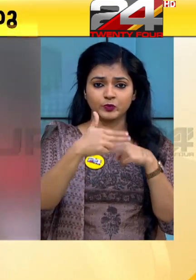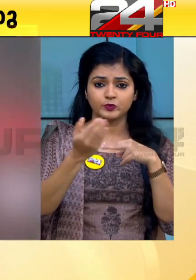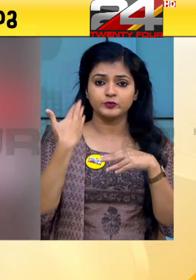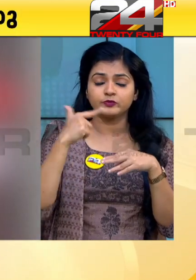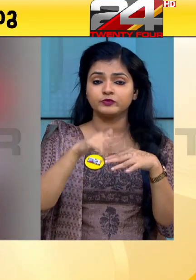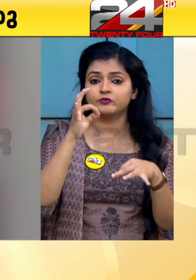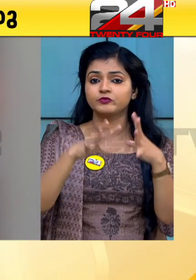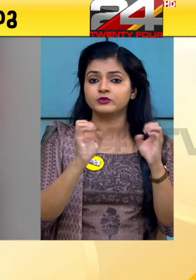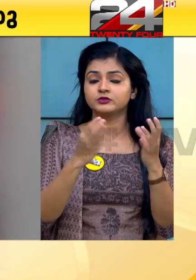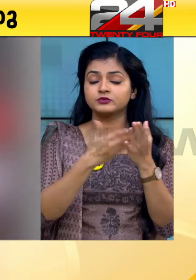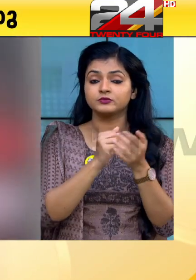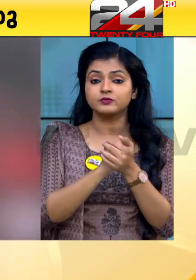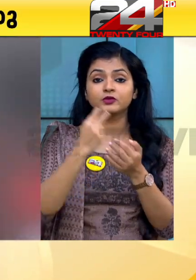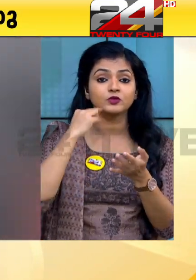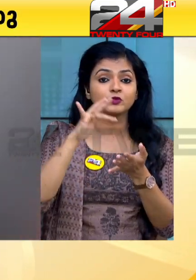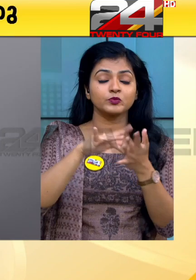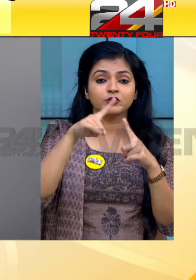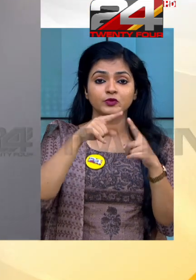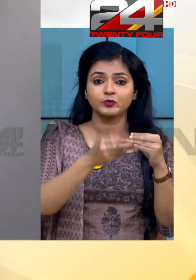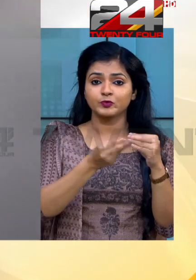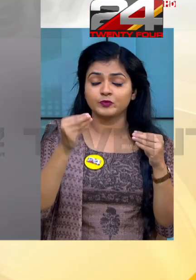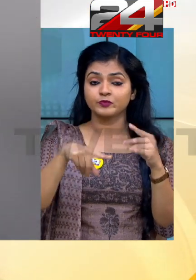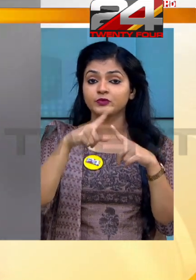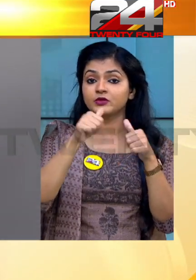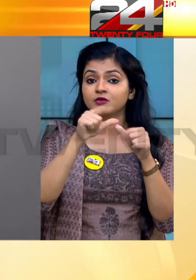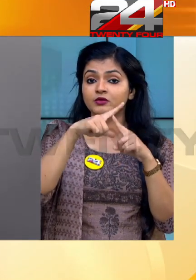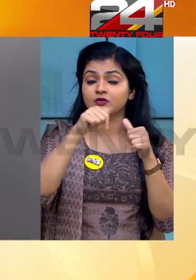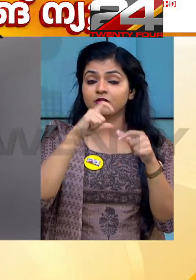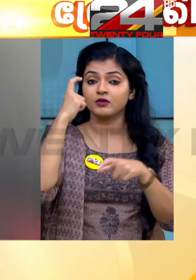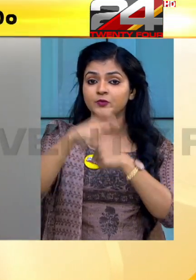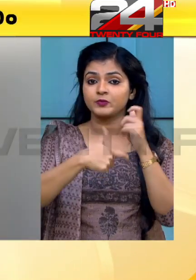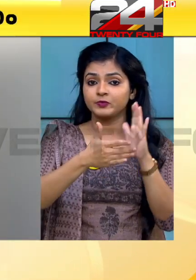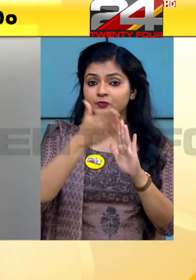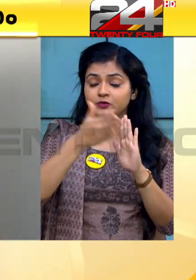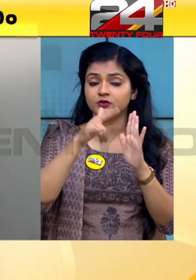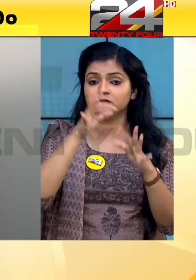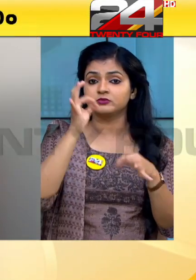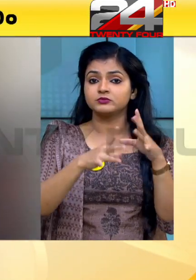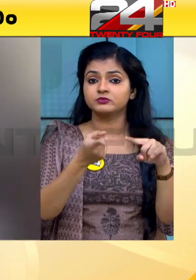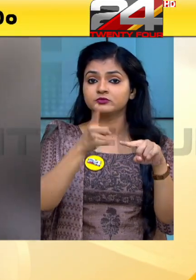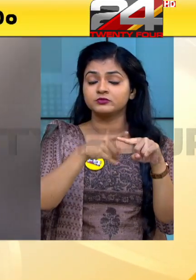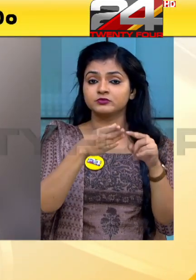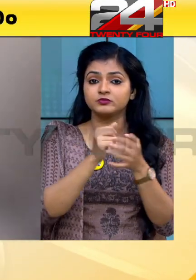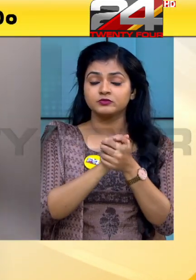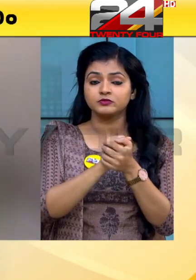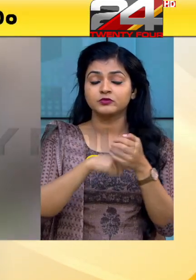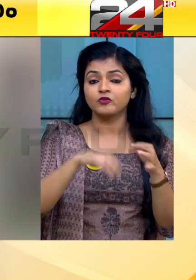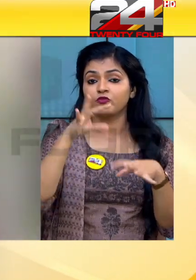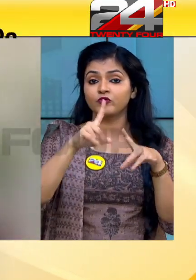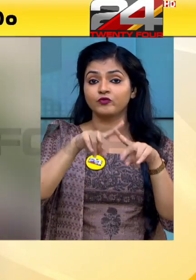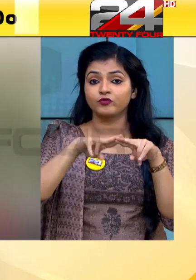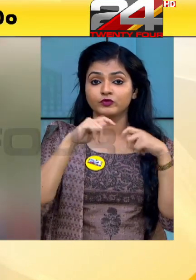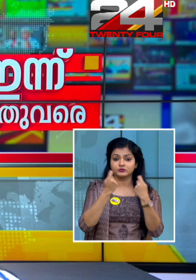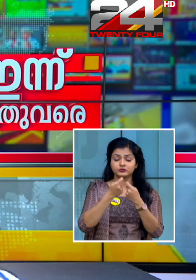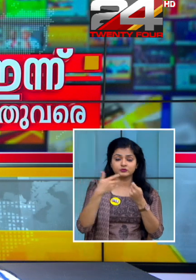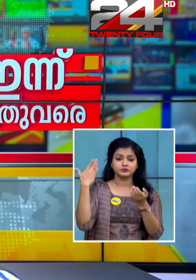ഗോകുൽ, തിരുവനന്തപുരത്ത് ടെക്നോ പാർക്കിനോട് ചേർന്നാണ് ഈ ടാറ്റ ഗാലക്സിയുടെ കമ്പനി കെട്ടിടത്തിൽ തീപിടുത്തം ഉണ്ടായിരിക്കുന്നത്. ചാക്ക ഫയർഫോഴ്സ് യൂണിറ്റ് തീ അണയ്ക്കാനുള്ള